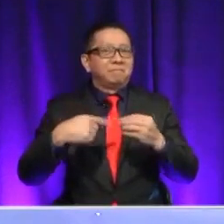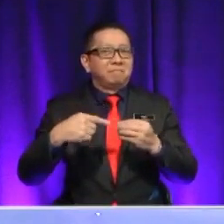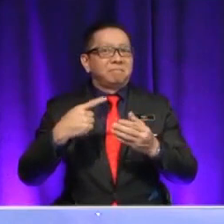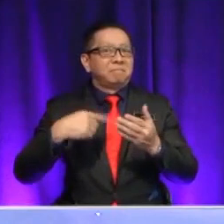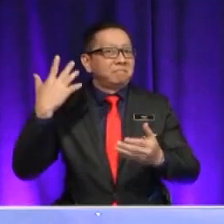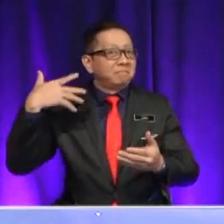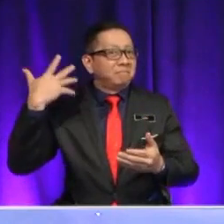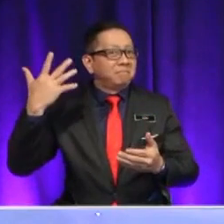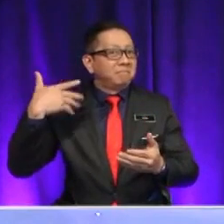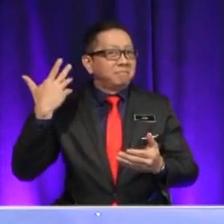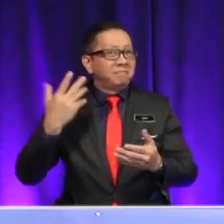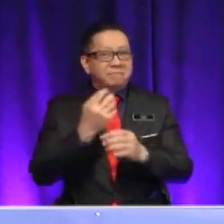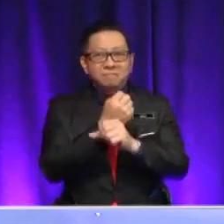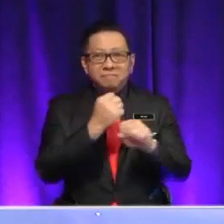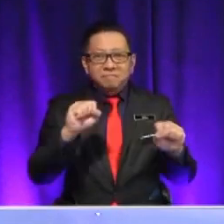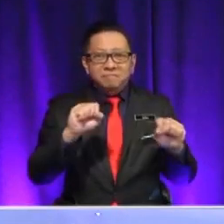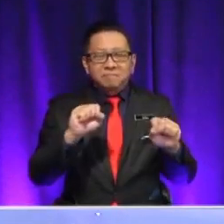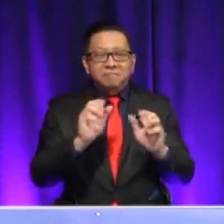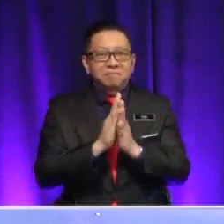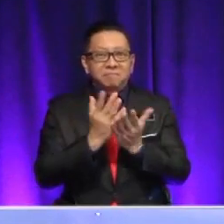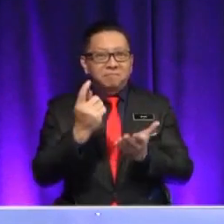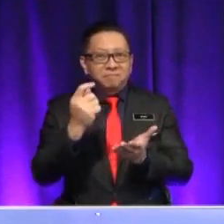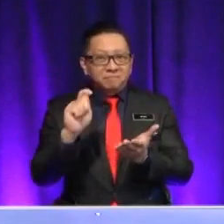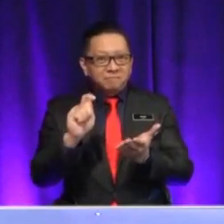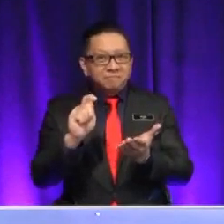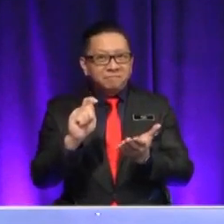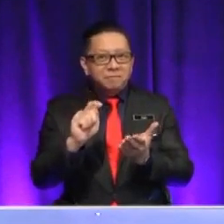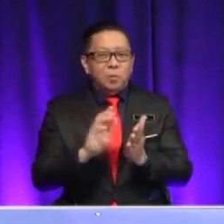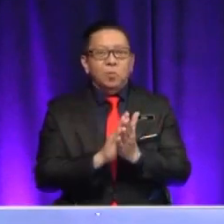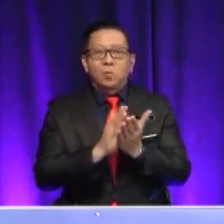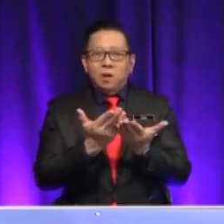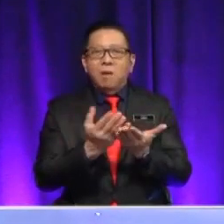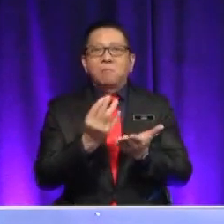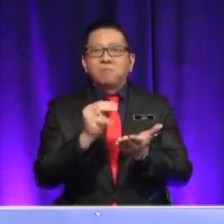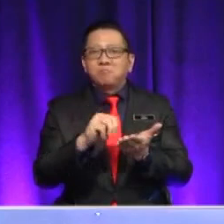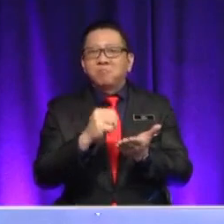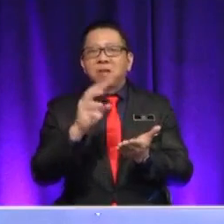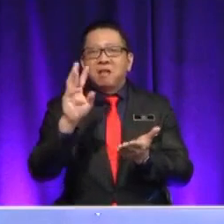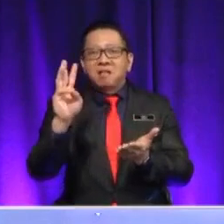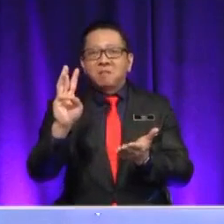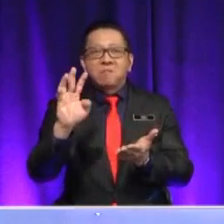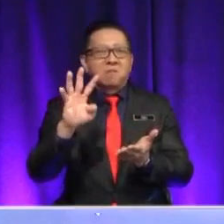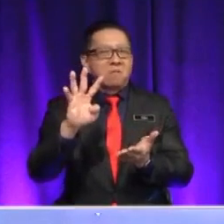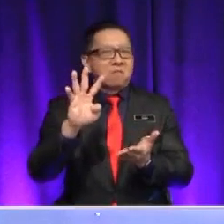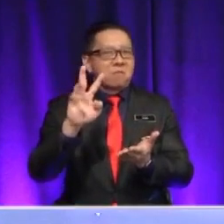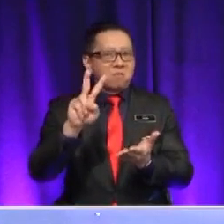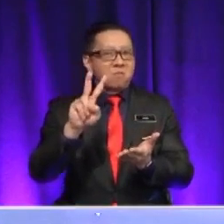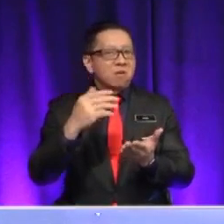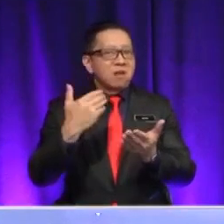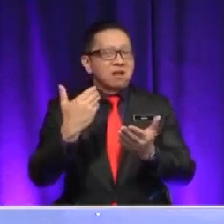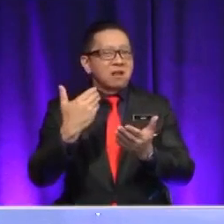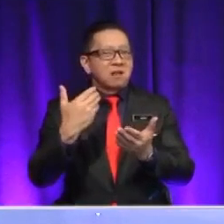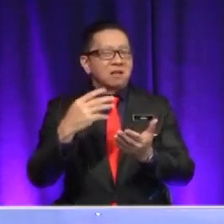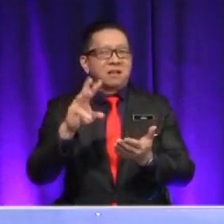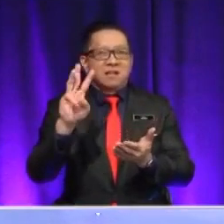Jadi, siap sedia dengan buku teks anda dan jangan lupa untuk buka halaman 62 hingga, maafkan